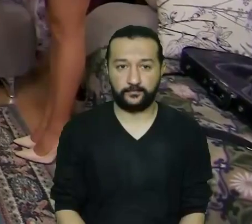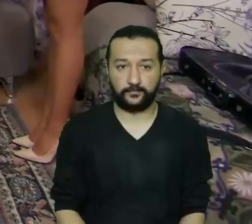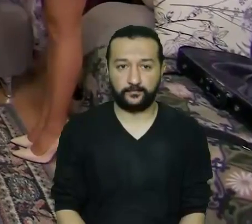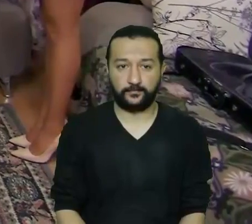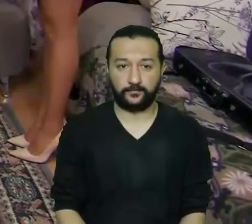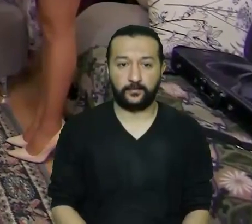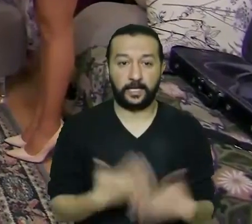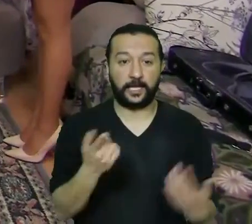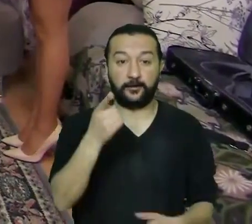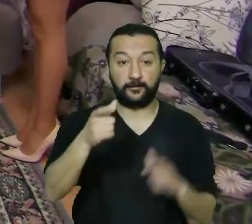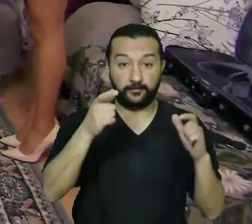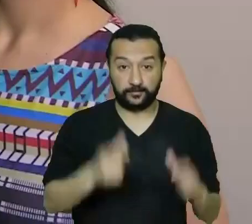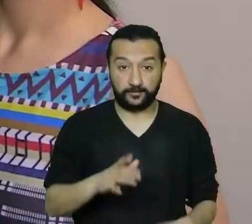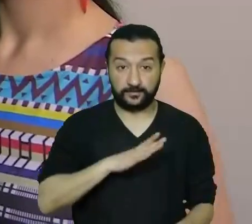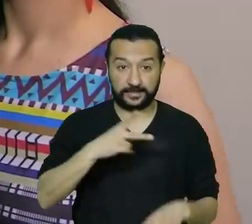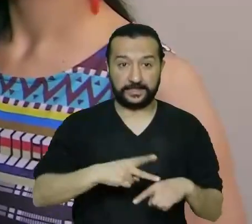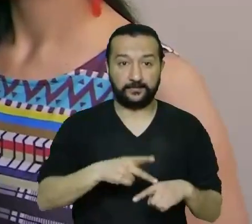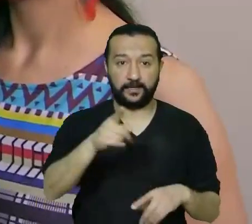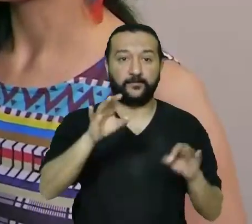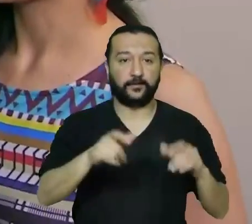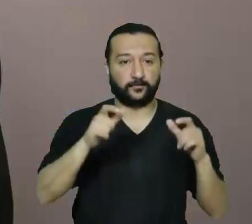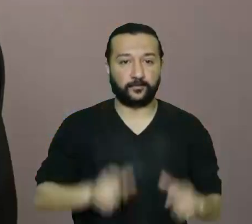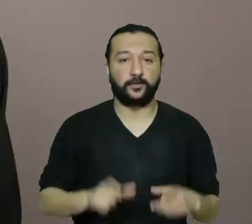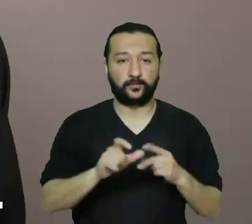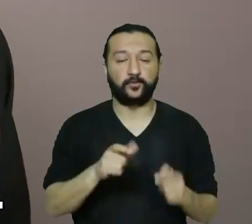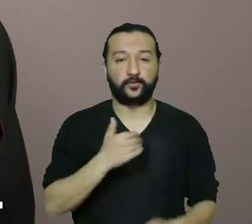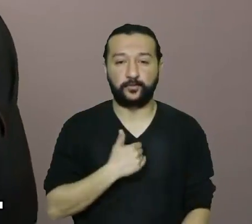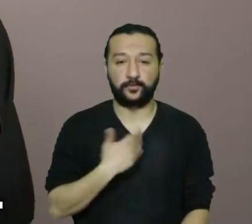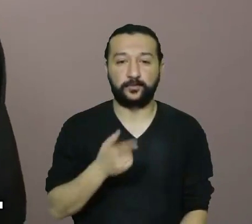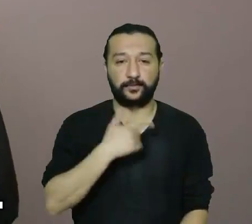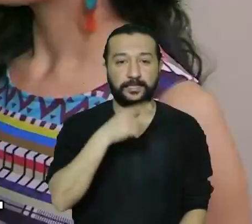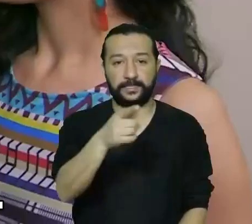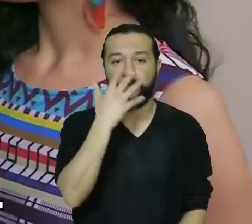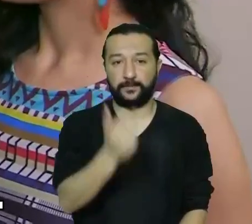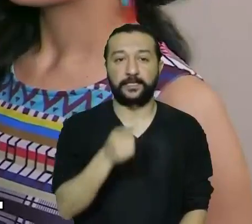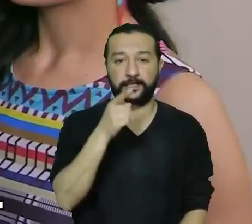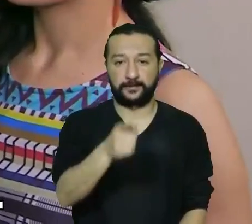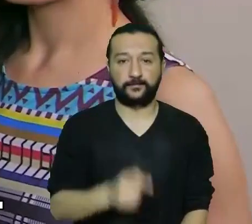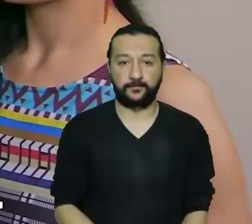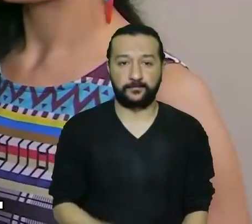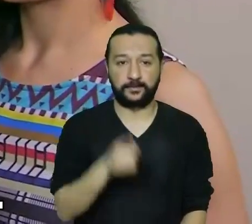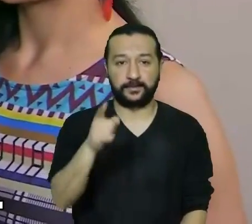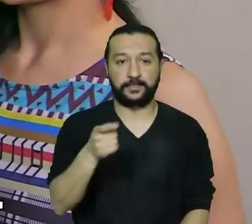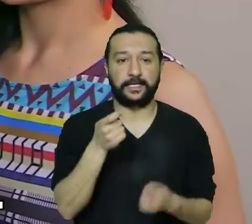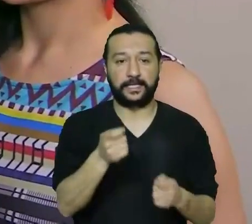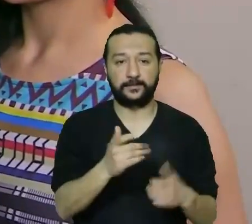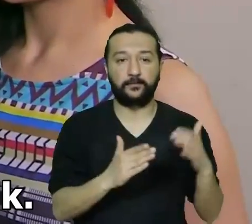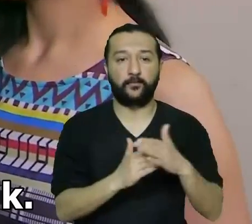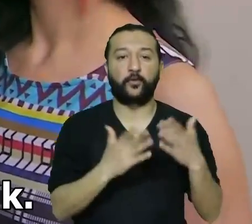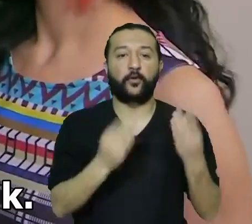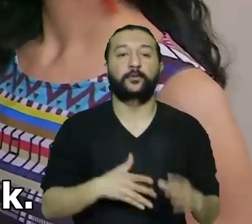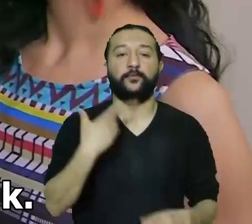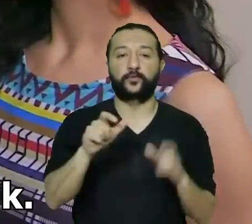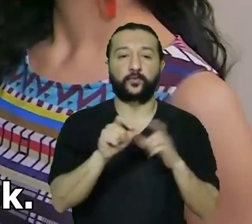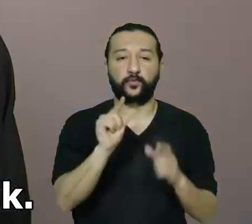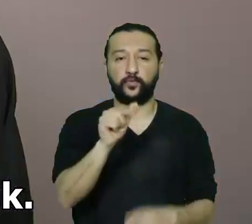geldi. Buradaymışsın Sarp. Evet, buradayım Şükrü. Ben de seni beklerken dersi de bölmeyeyim dedim.